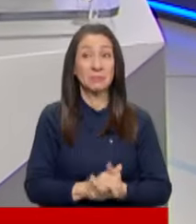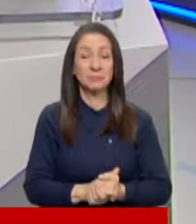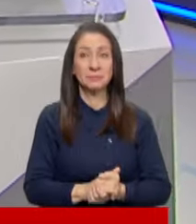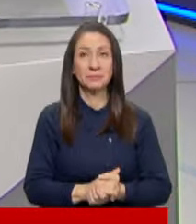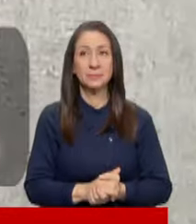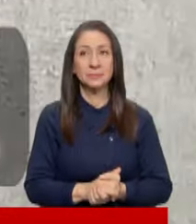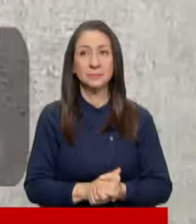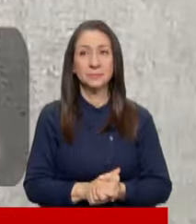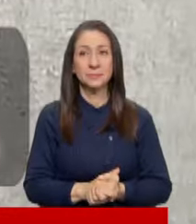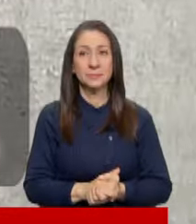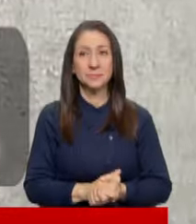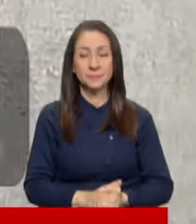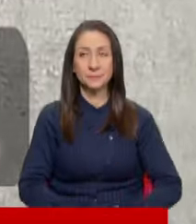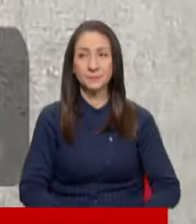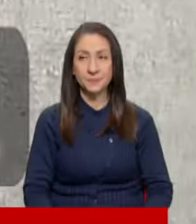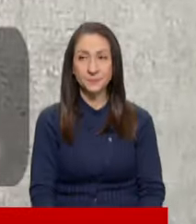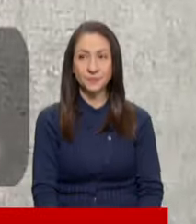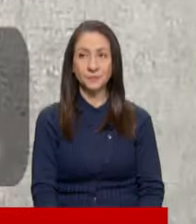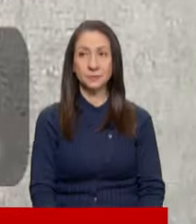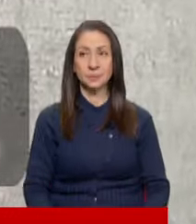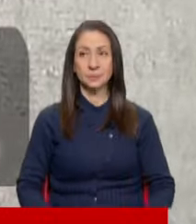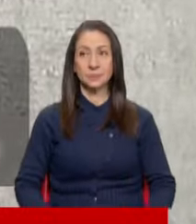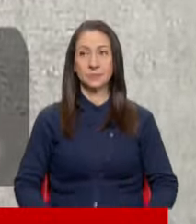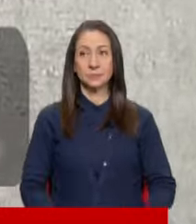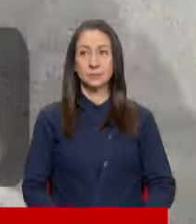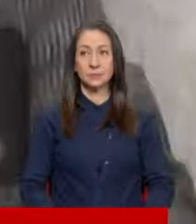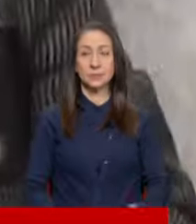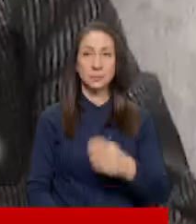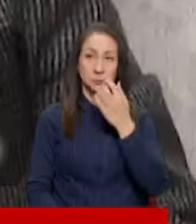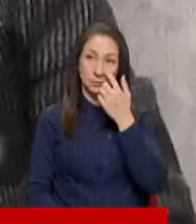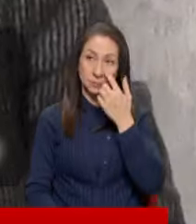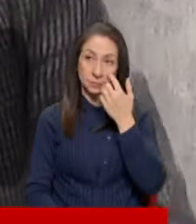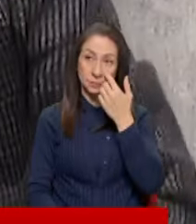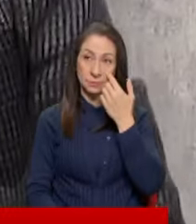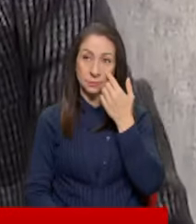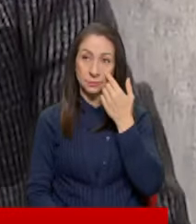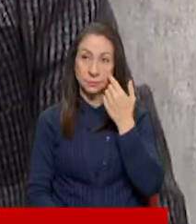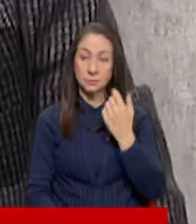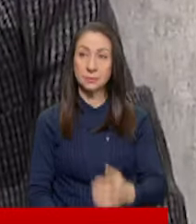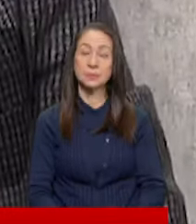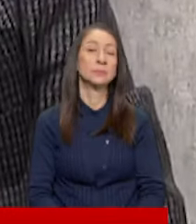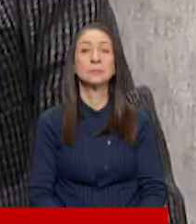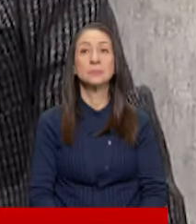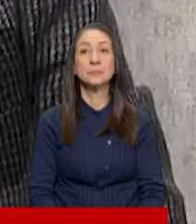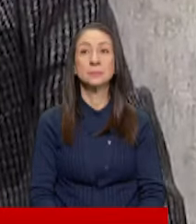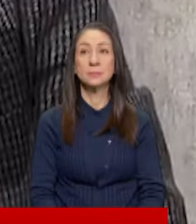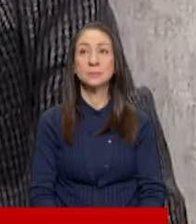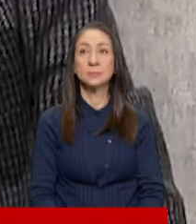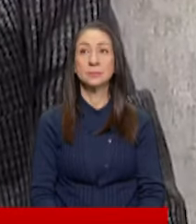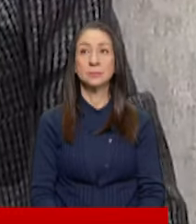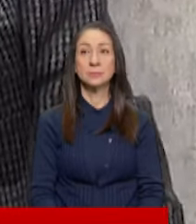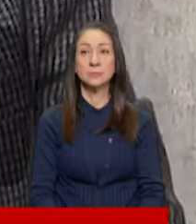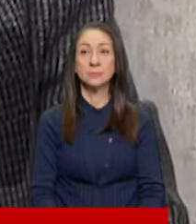söyledi belediyecilik beraber olmalıymış hükümet B işte onu kastediyor onlarla ilgili en büyük dersi İstanbul